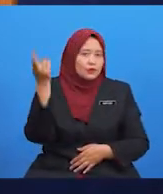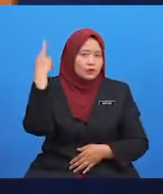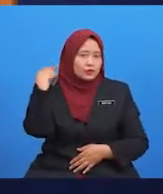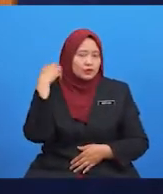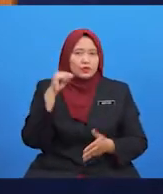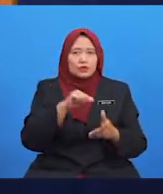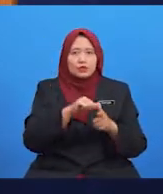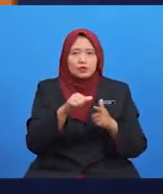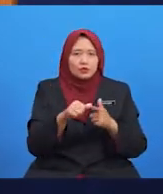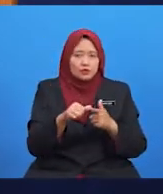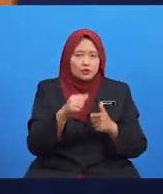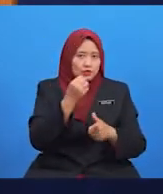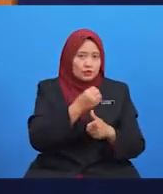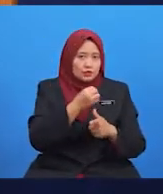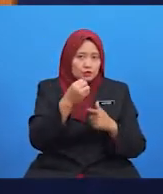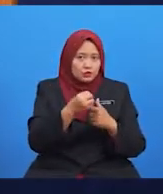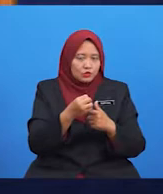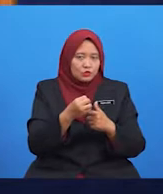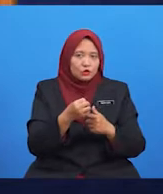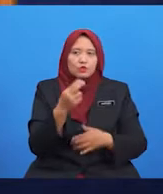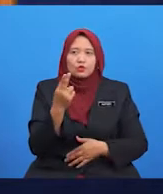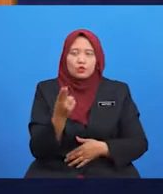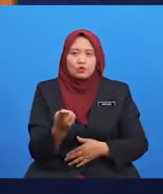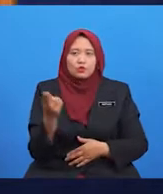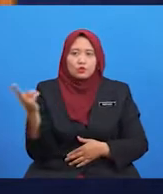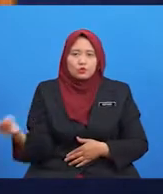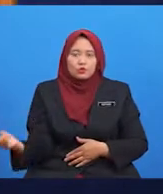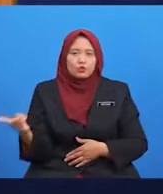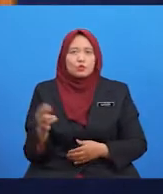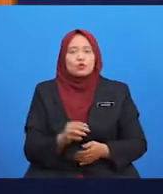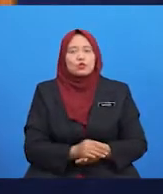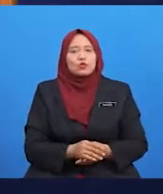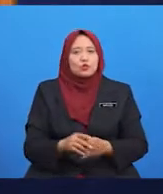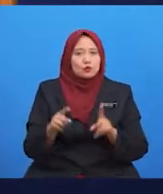unsur-unsur positif yang diterapkan dalam karya.